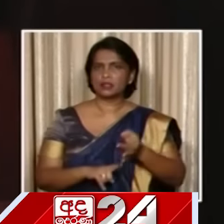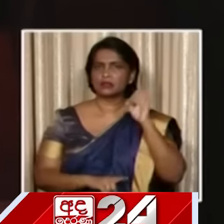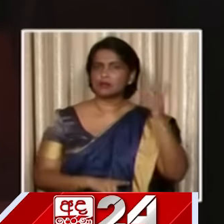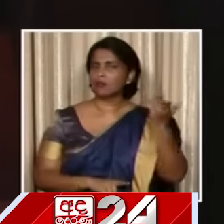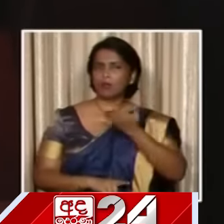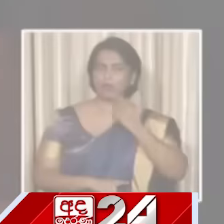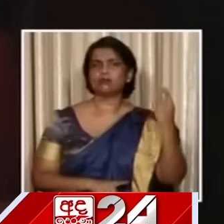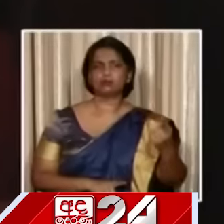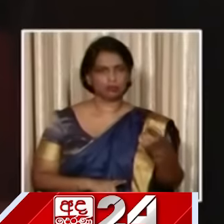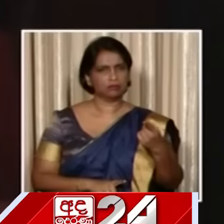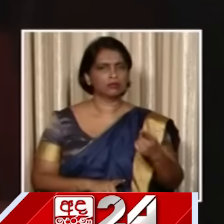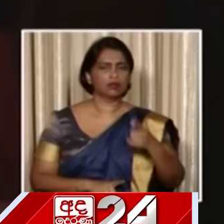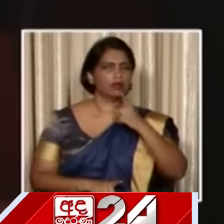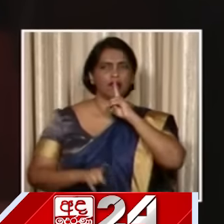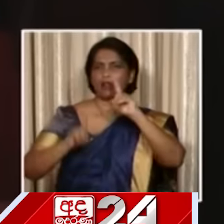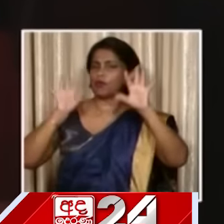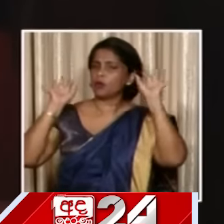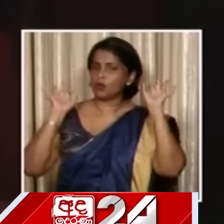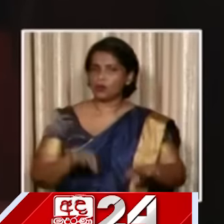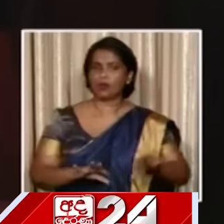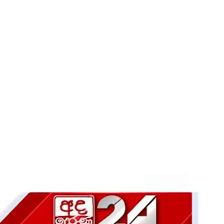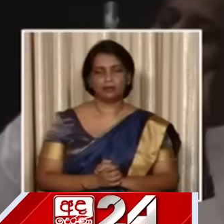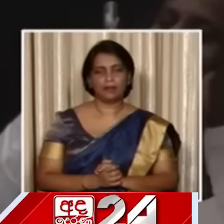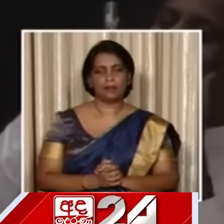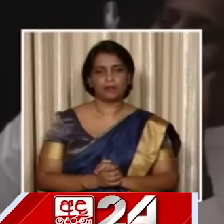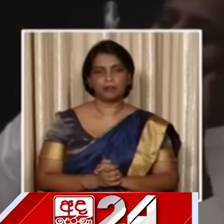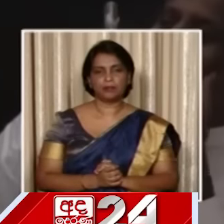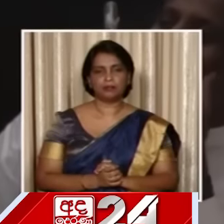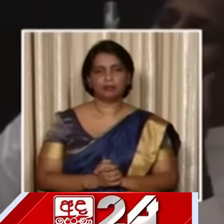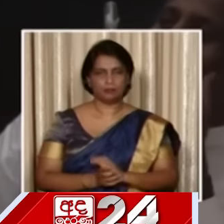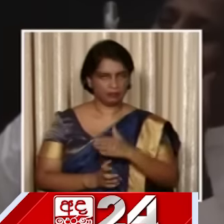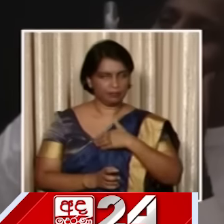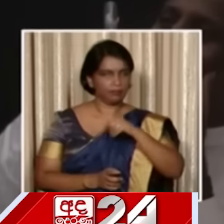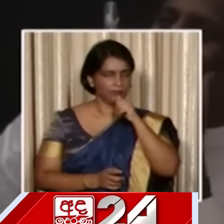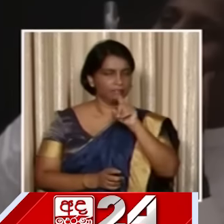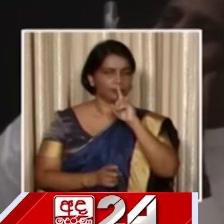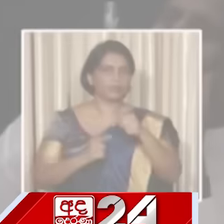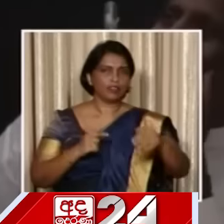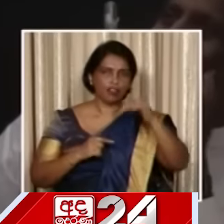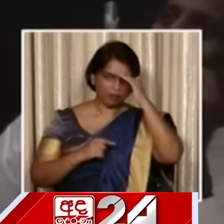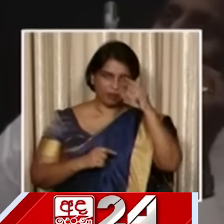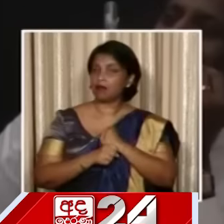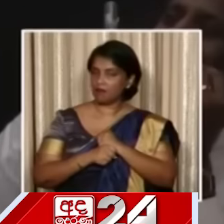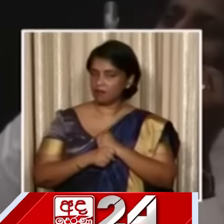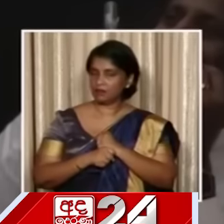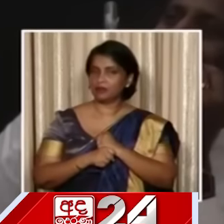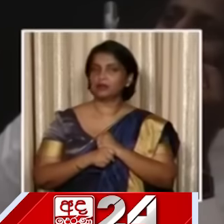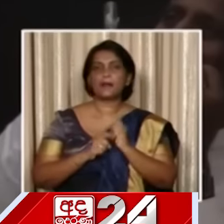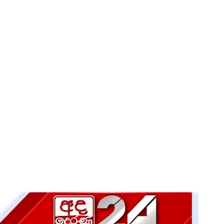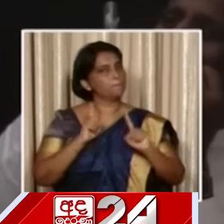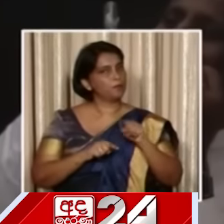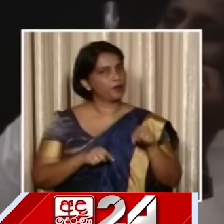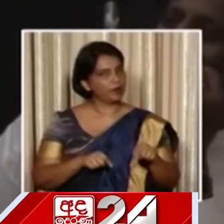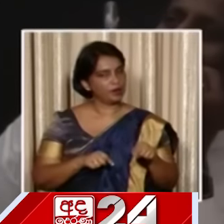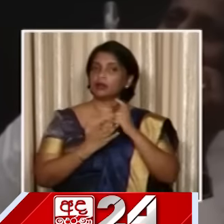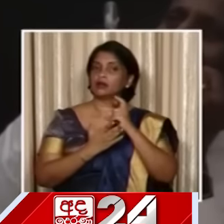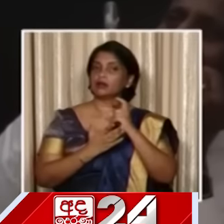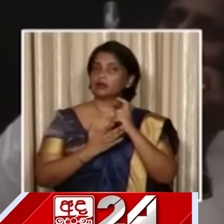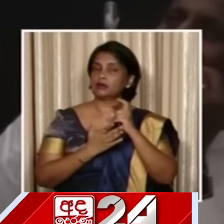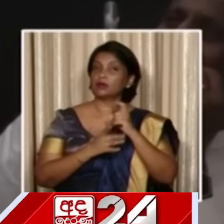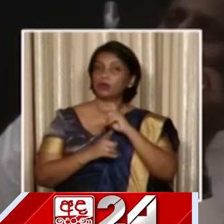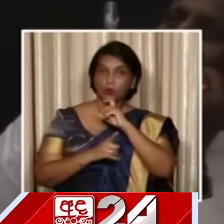පුළුවන් එකපාරටම කාගෙන්වත් අහන්න නැතුව මේ ඔය පත්කිරීම කරන්න. මම ඊටාම පැහැදිලිව කියනවා විපක්ෂ නායකතුමාට ආණ්ඩුවත් පාර්ලිමේන්තුවත් කැබිනට්